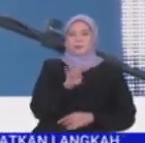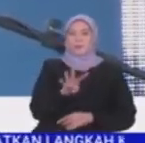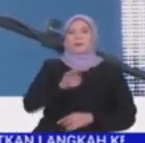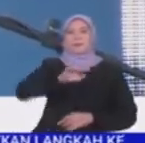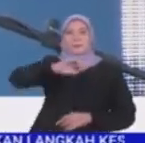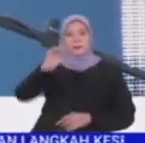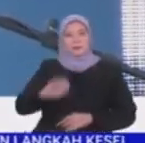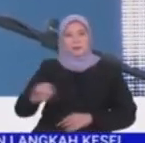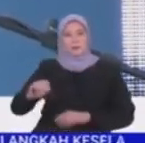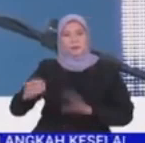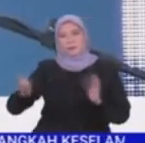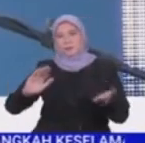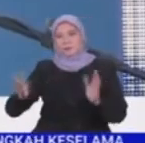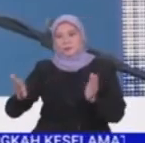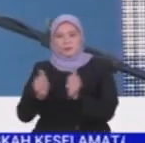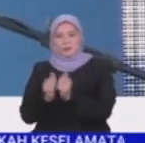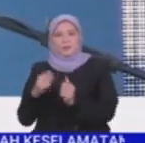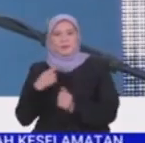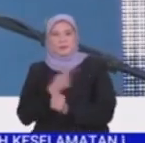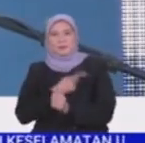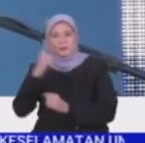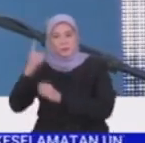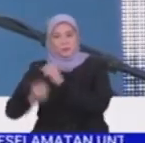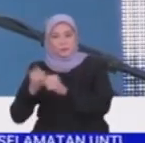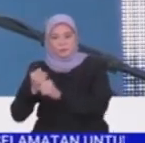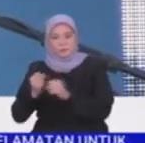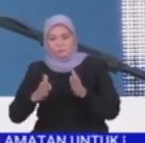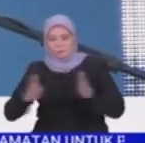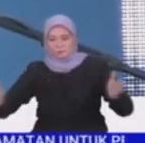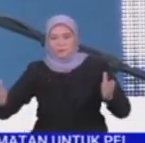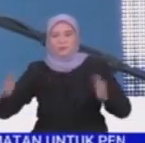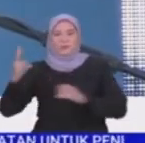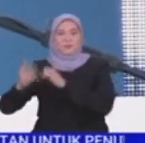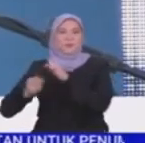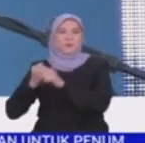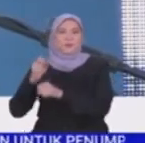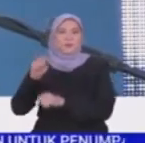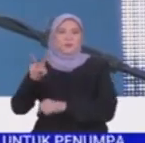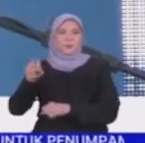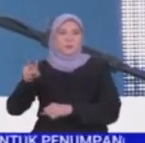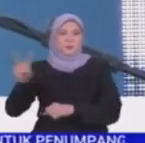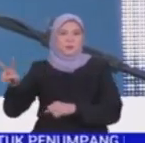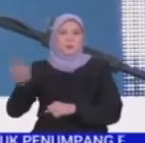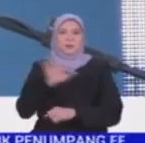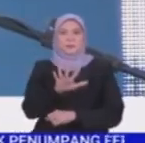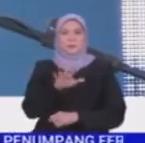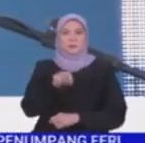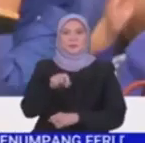6.4% berbanding dengan unjuran kita untuk setahun 2022 sebanyak 5.5%.